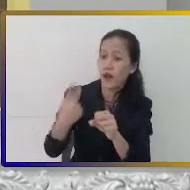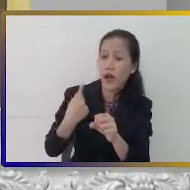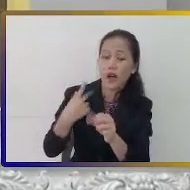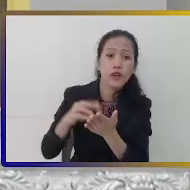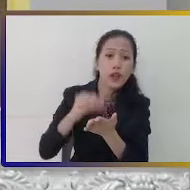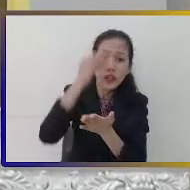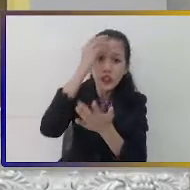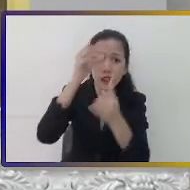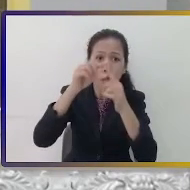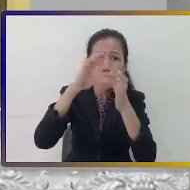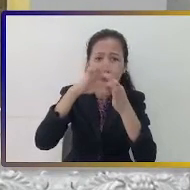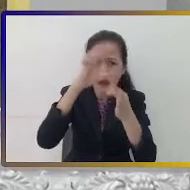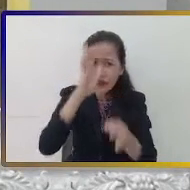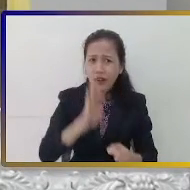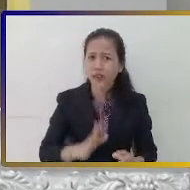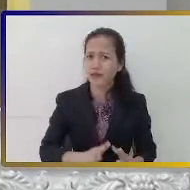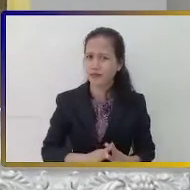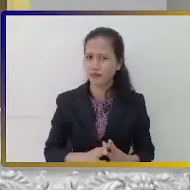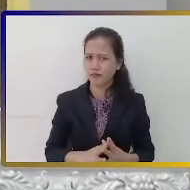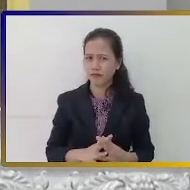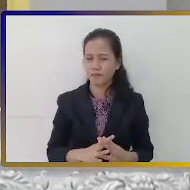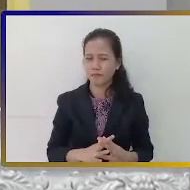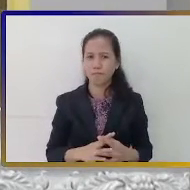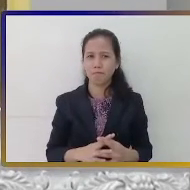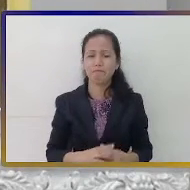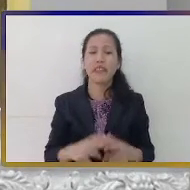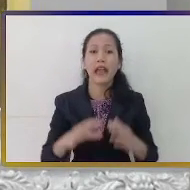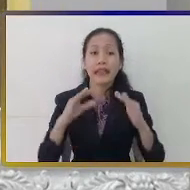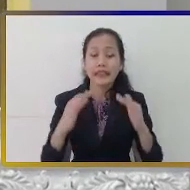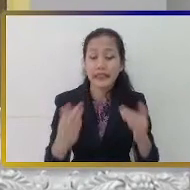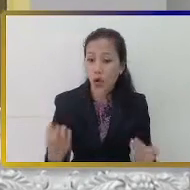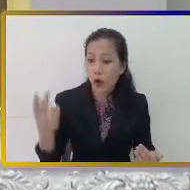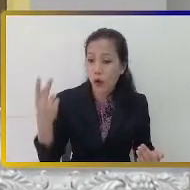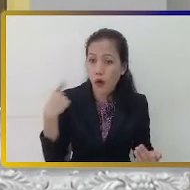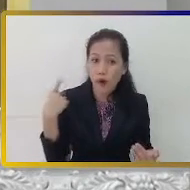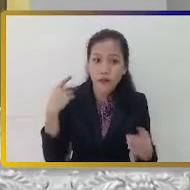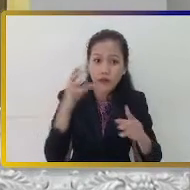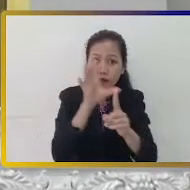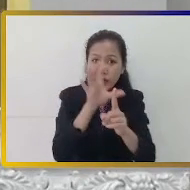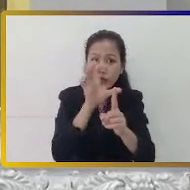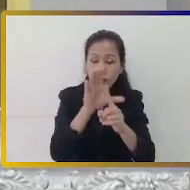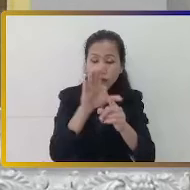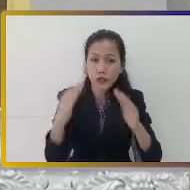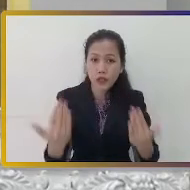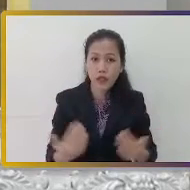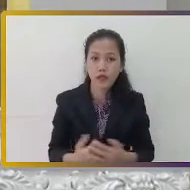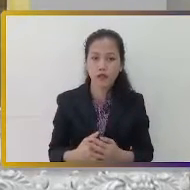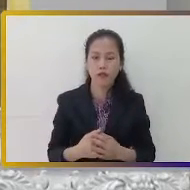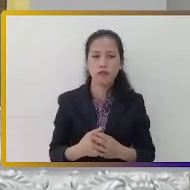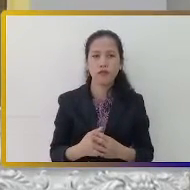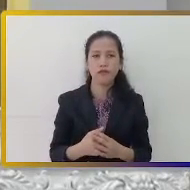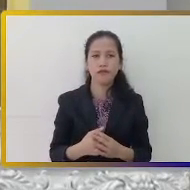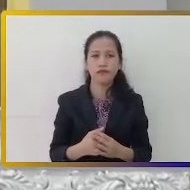yan. See, meron pong lumalaganap ngayon. I think nabasa niyo po ito. It is a good read kung tawagin po